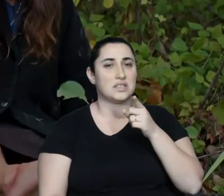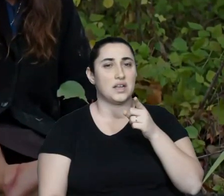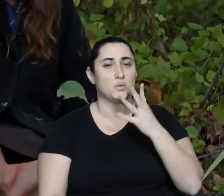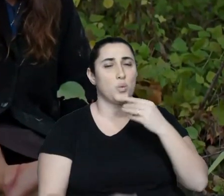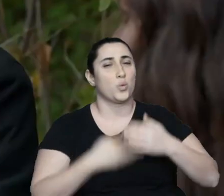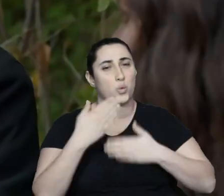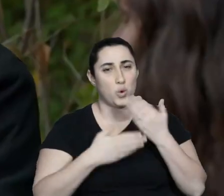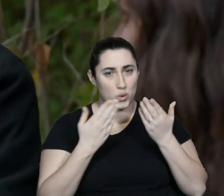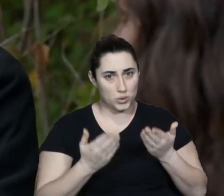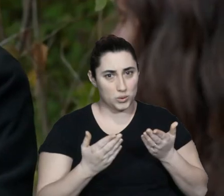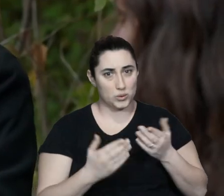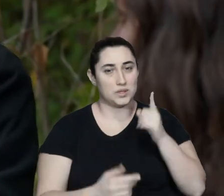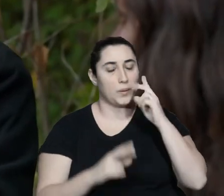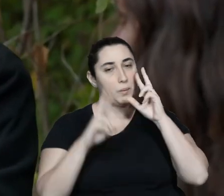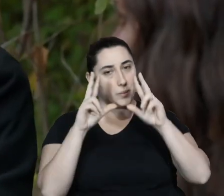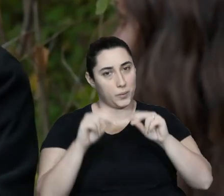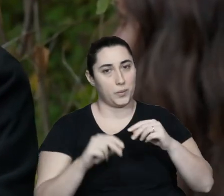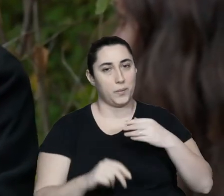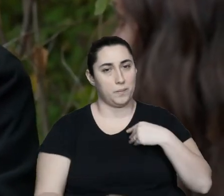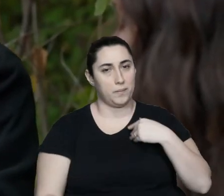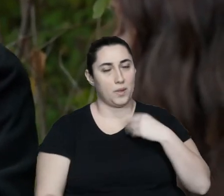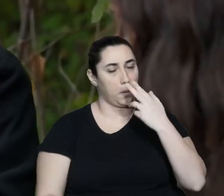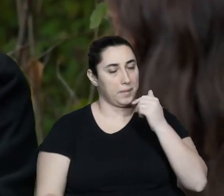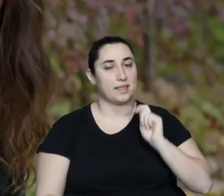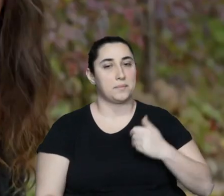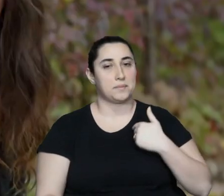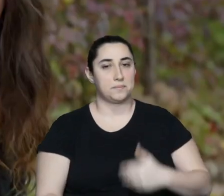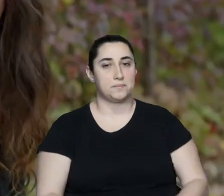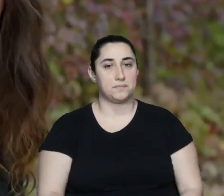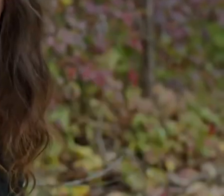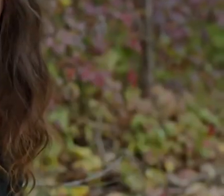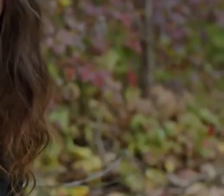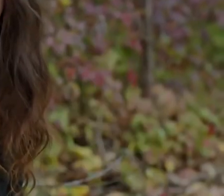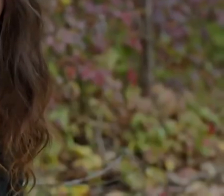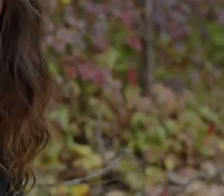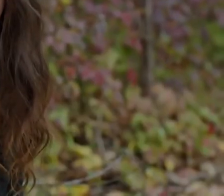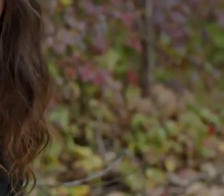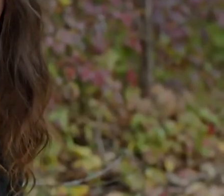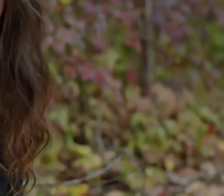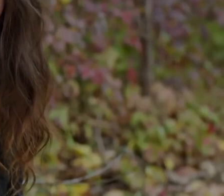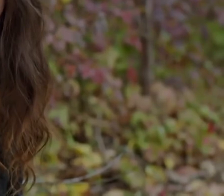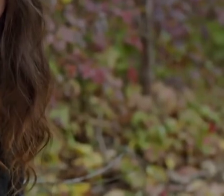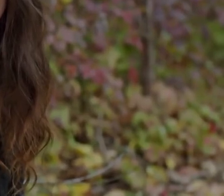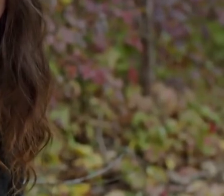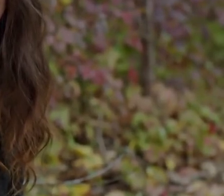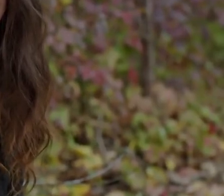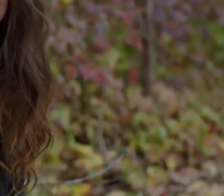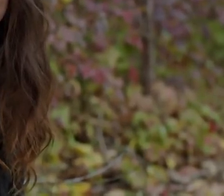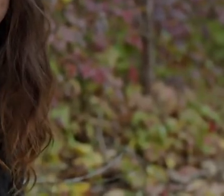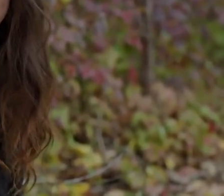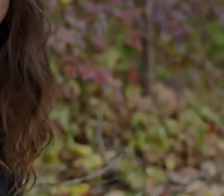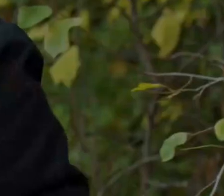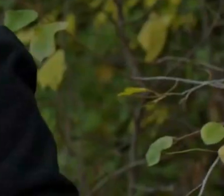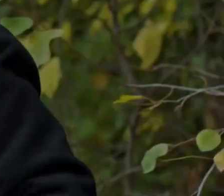Sen çok yoruldun. Sen uyu, ben nöbet tutayım. Aysu peki diye baş salladı.